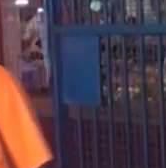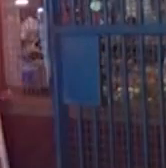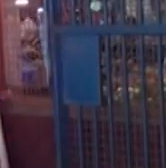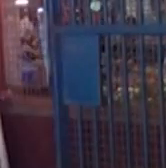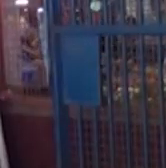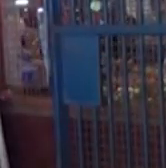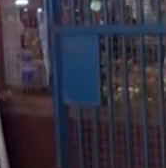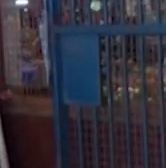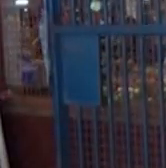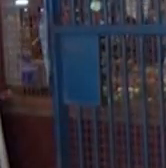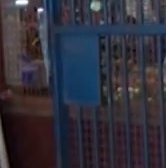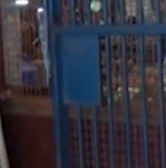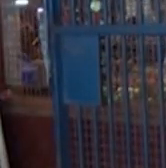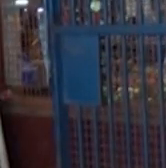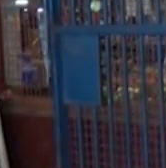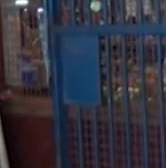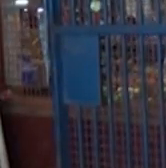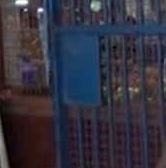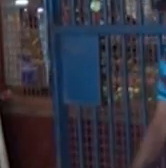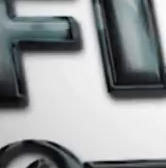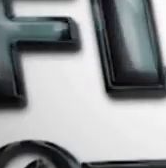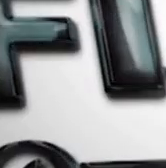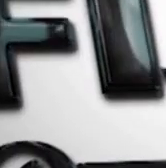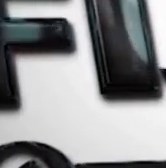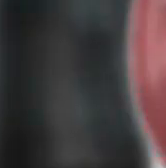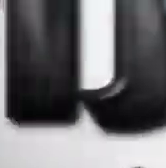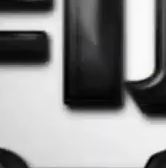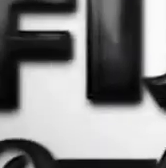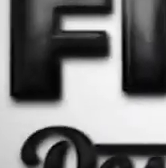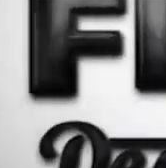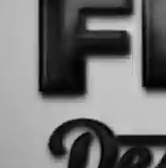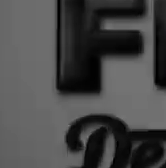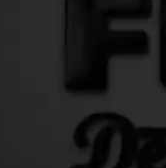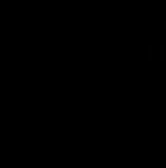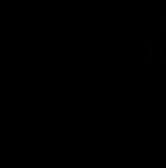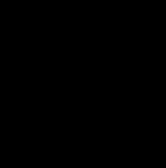में पुराना गाना लगे हमें बहुत अच्छा लगे। रेडियो फीजी 2 देश की धड़कन।